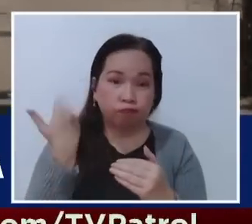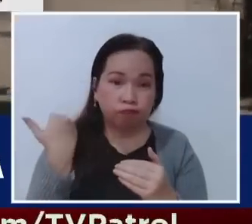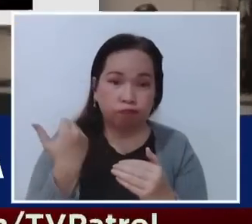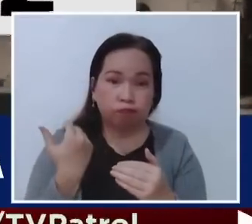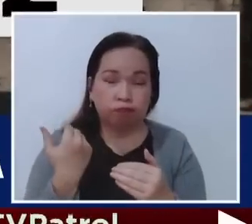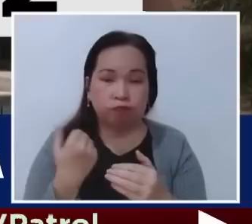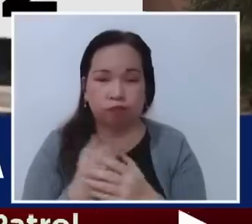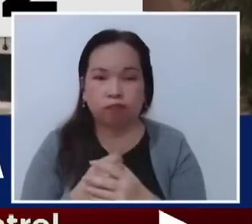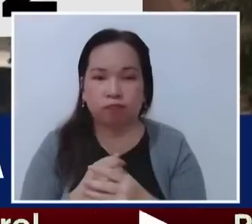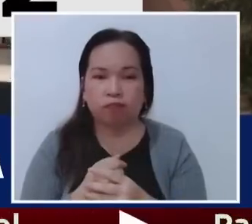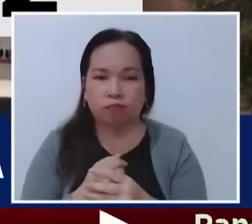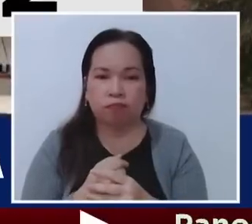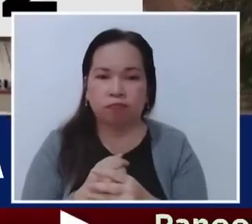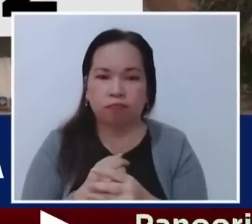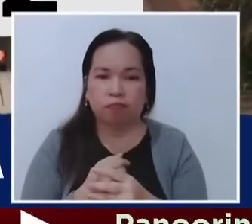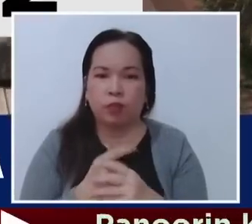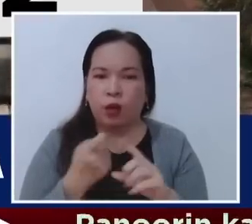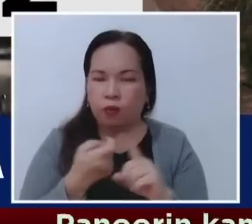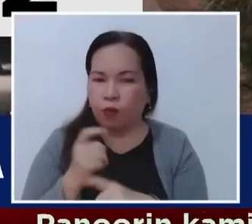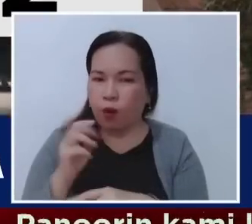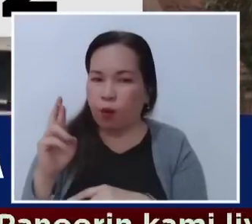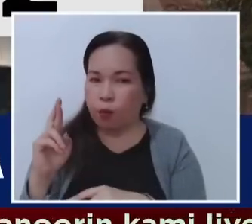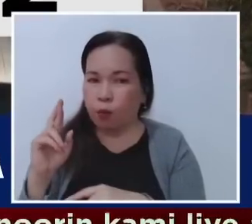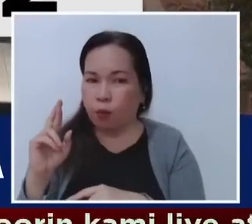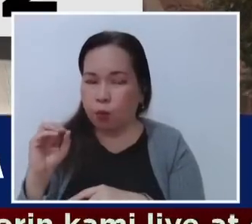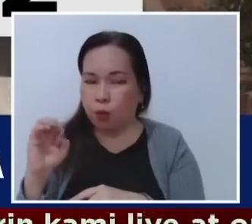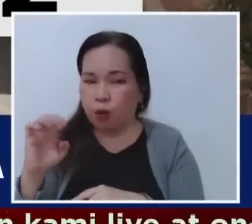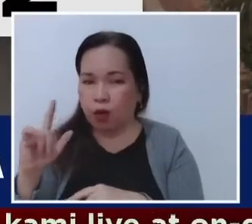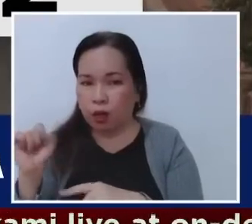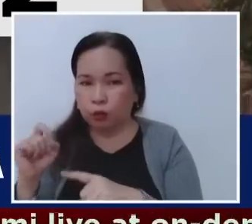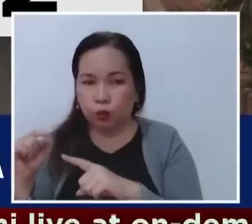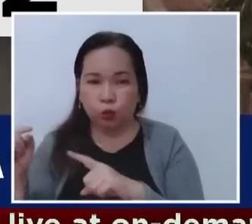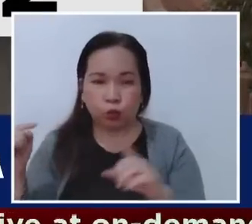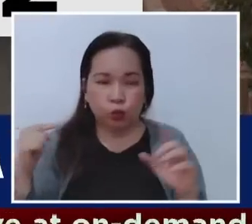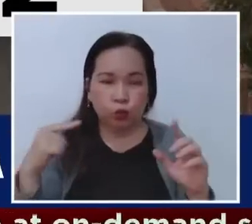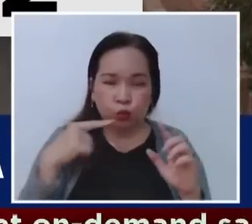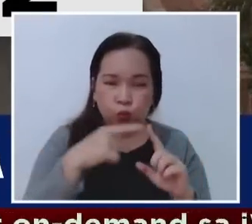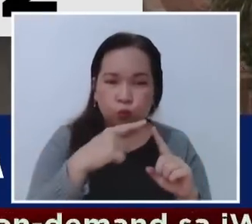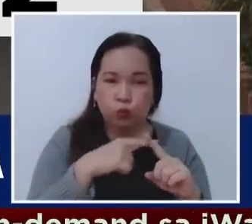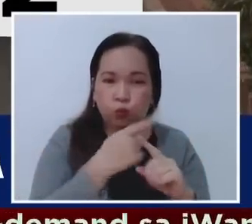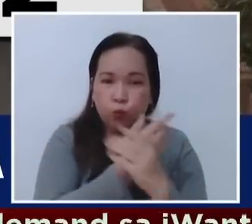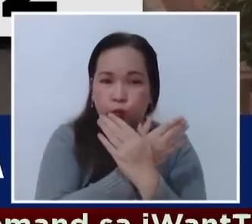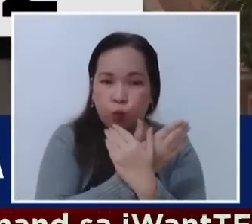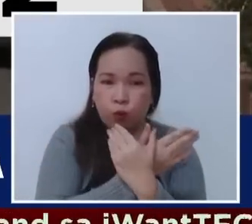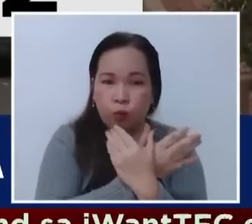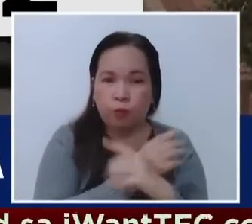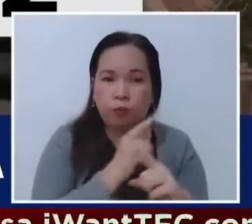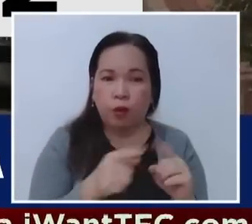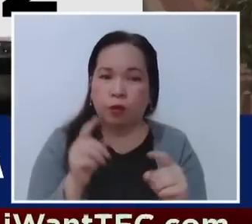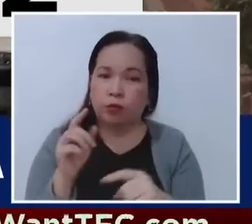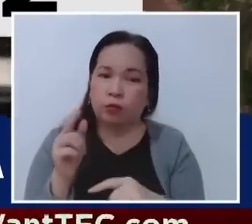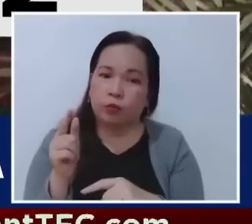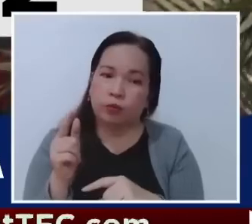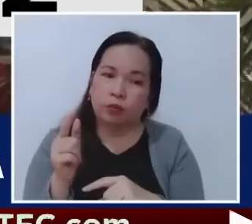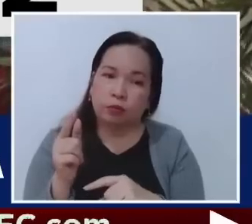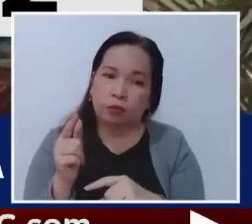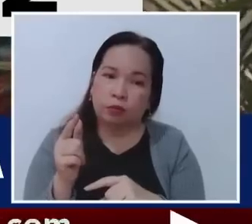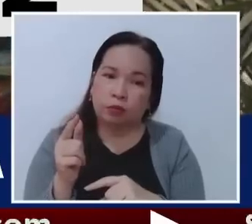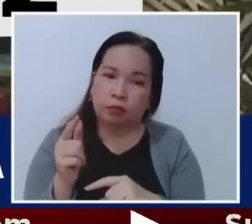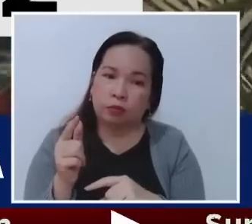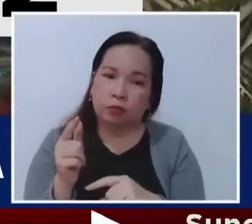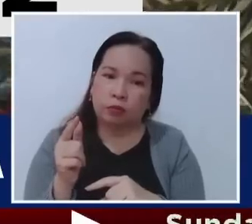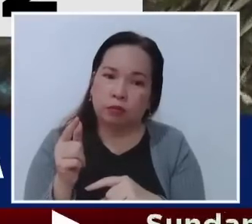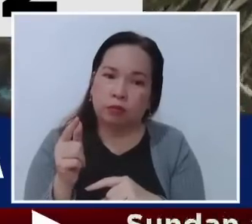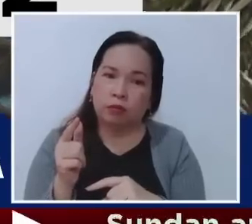Rojas Boulevard hanggang Monumento northbound, habang 22.46 kph naman sa southbound nitong